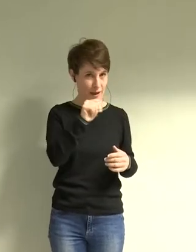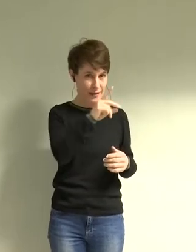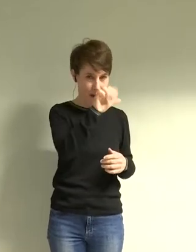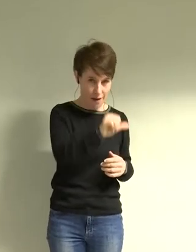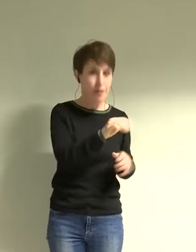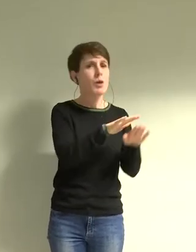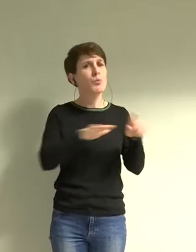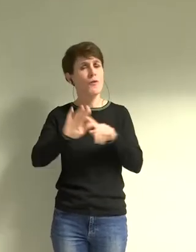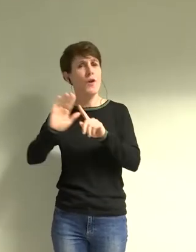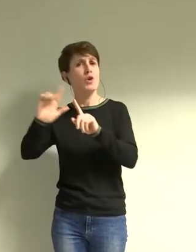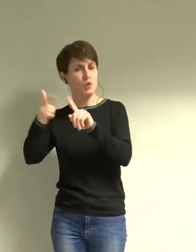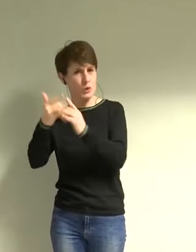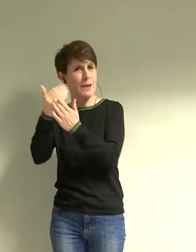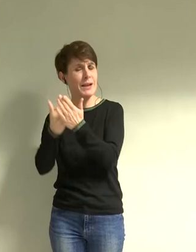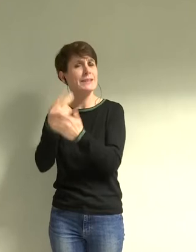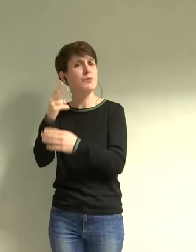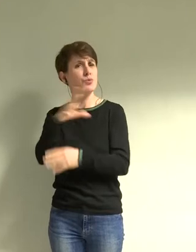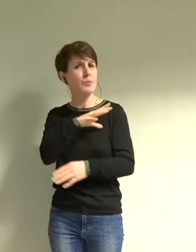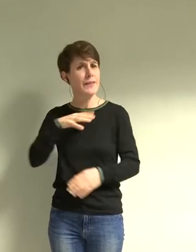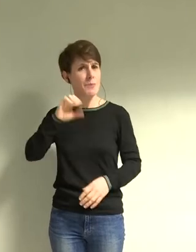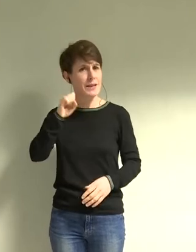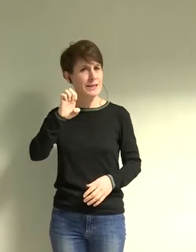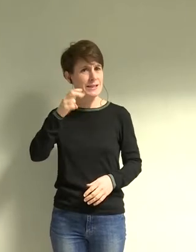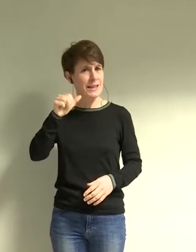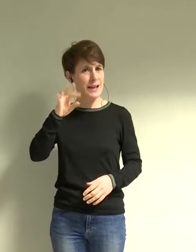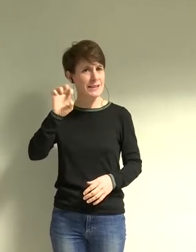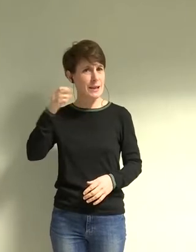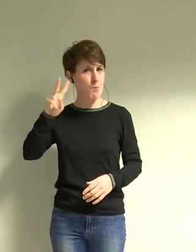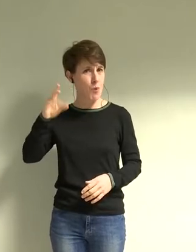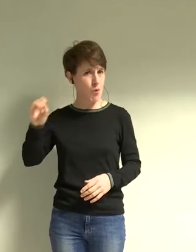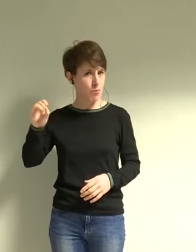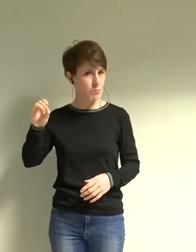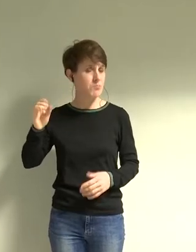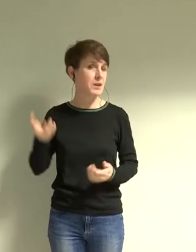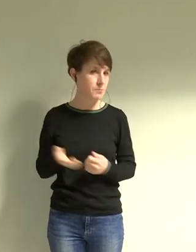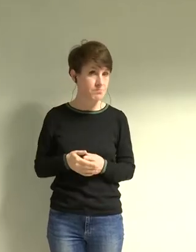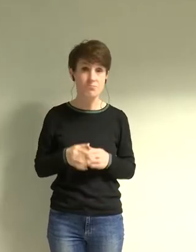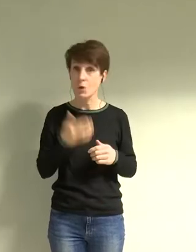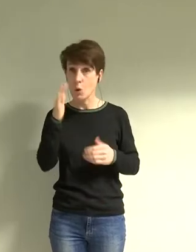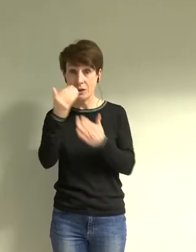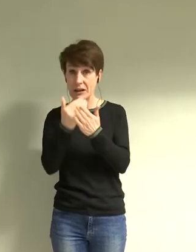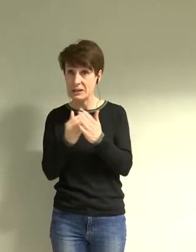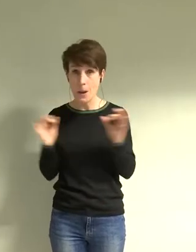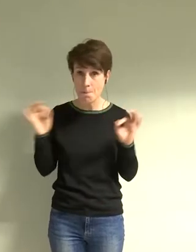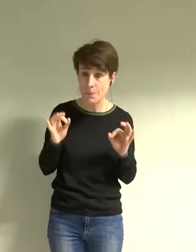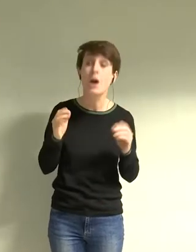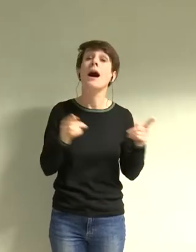n'ont donc jamais en voix pour la liste jacques